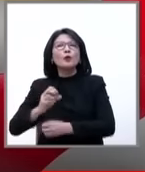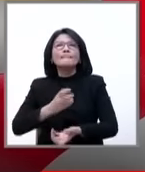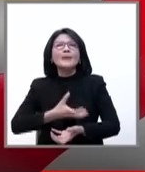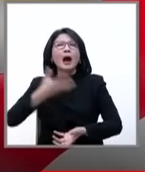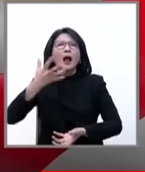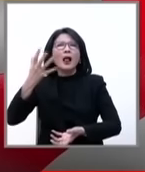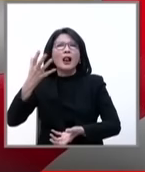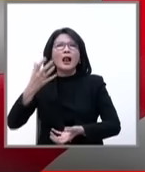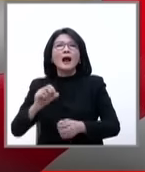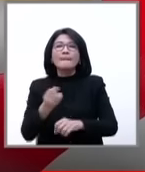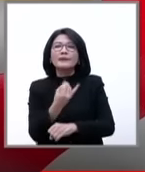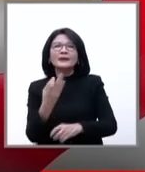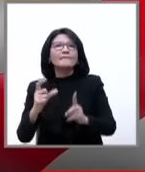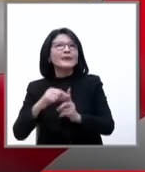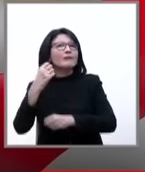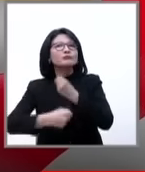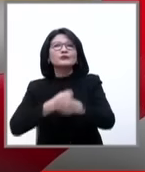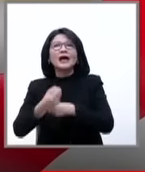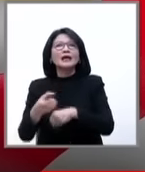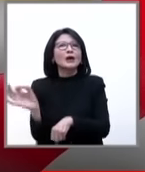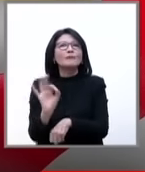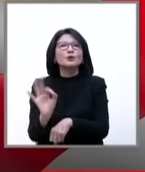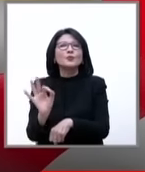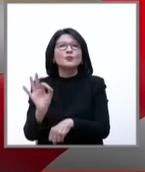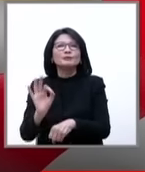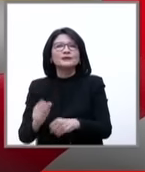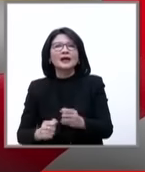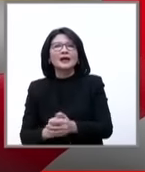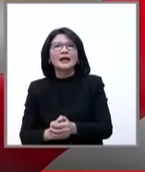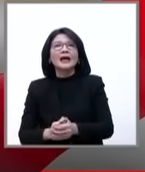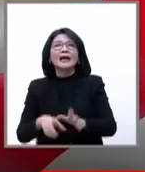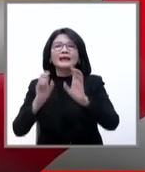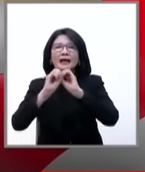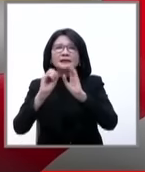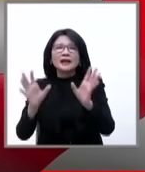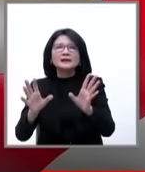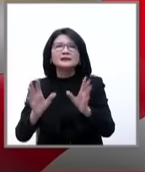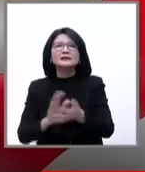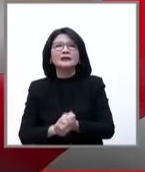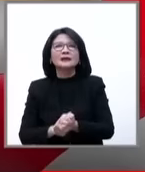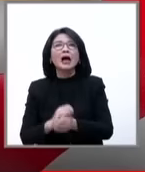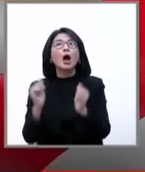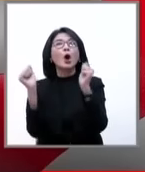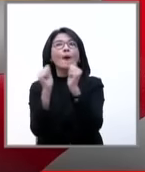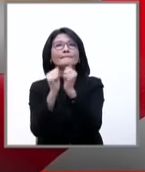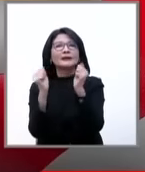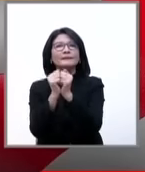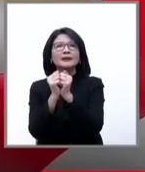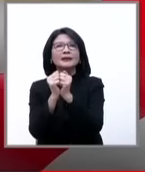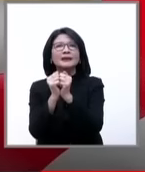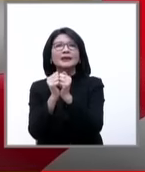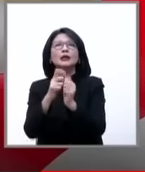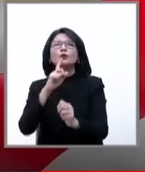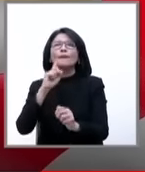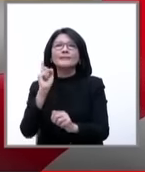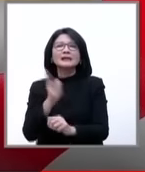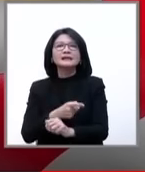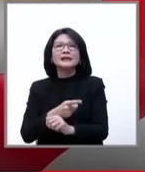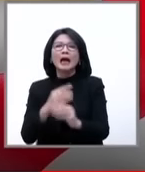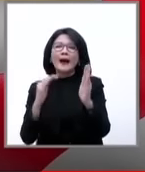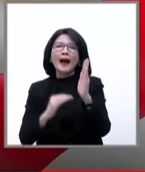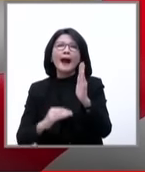ini pada debat kedua, selain karena pola pertanyaan yang sudah diingatkan juga dilakukan gitu ya. Pertanyaan yang